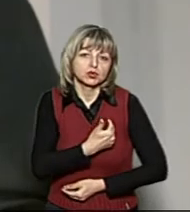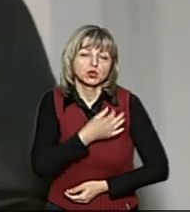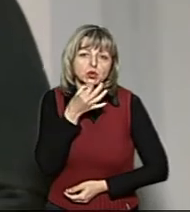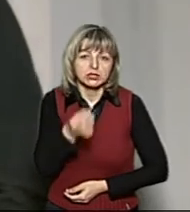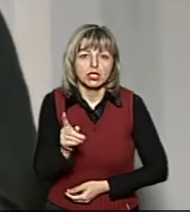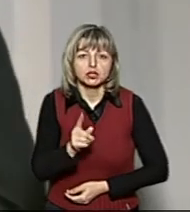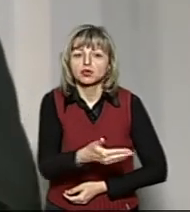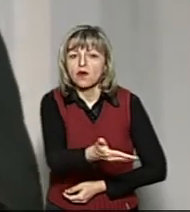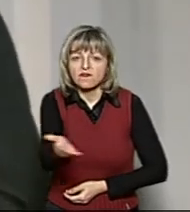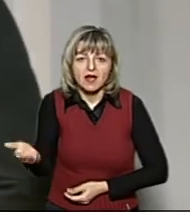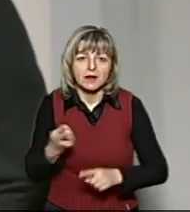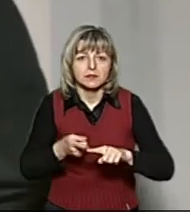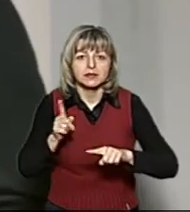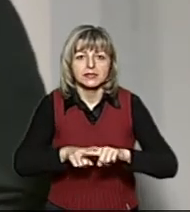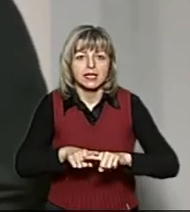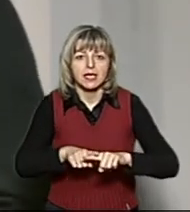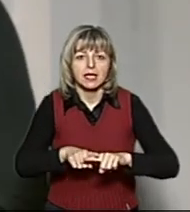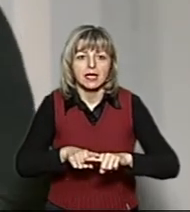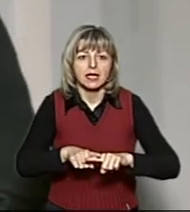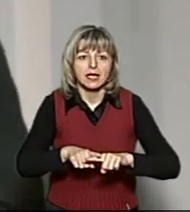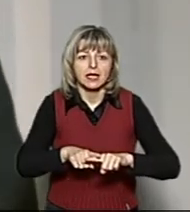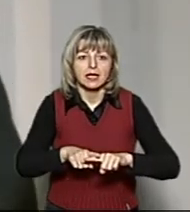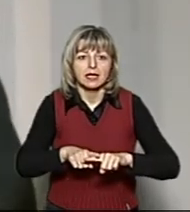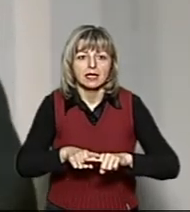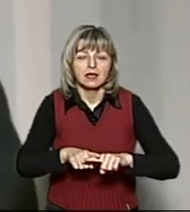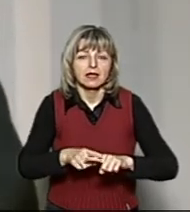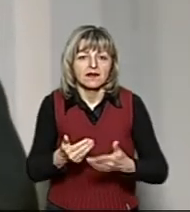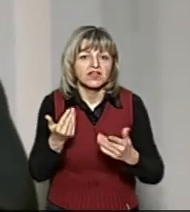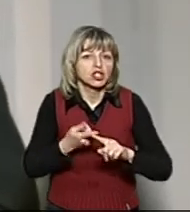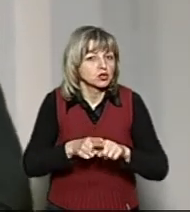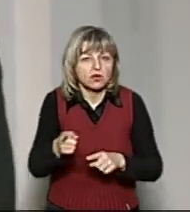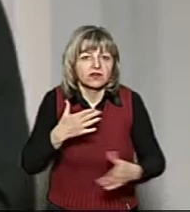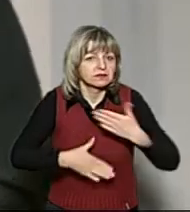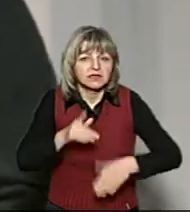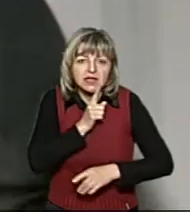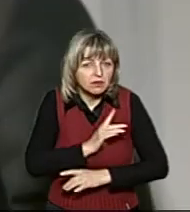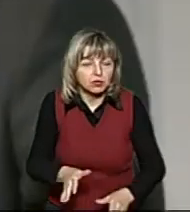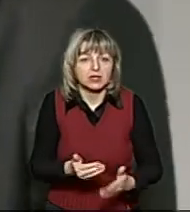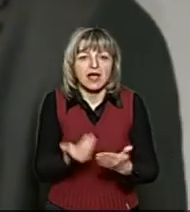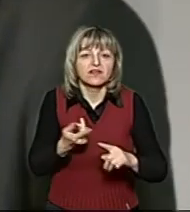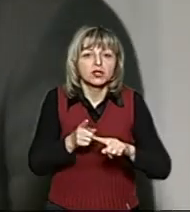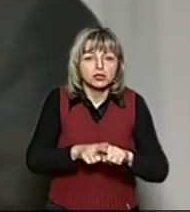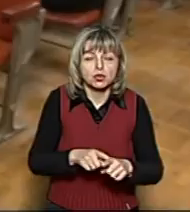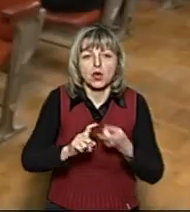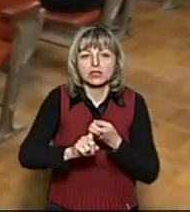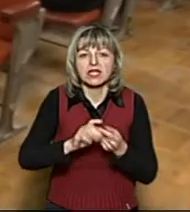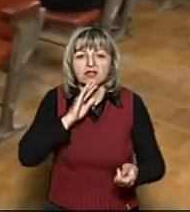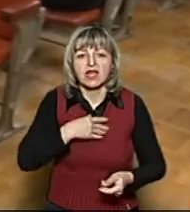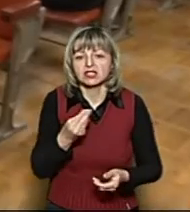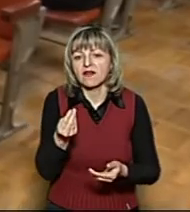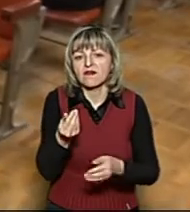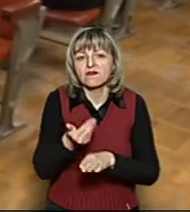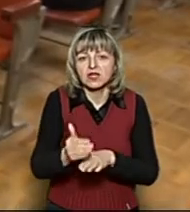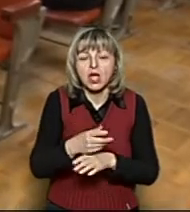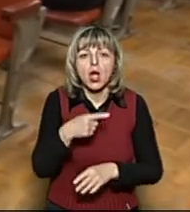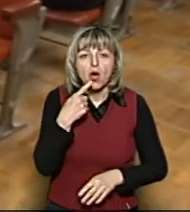сказати, що вам це, ви від того ситі не будете, правда? Але від того залежить наше фінансування. Раз ми говоримо